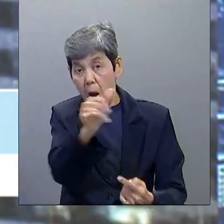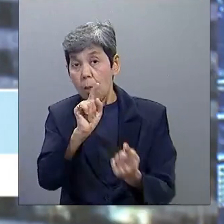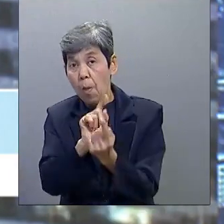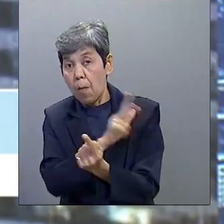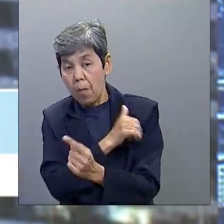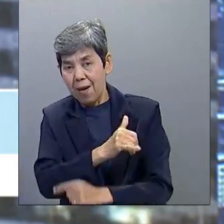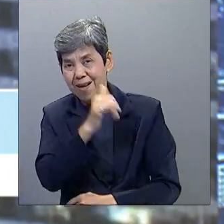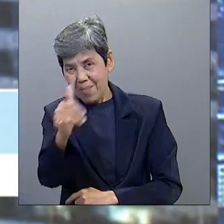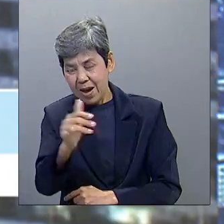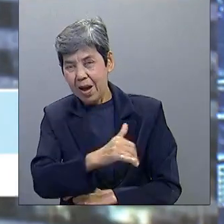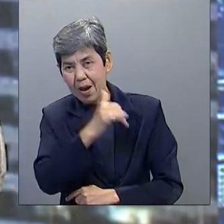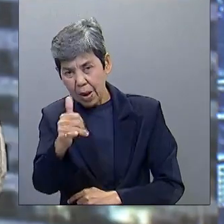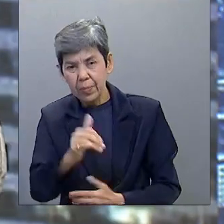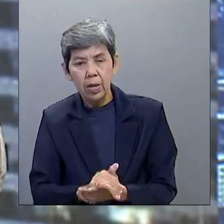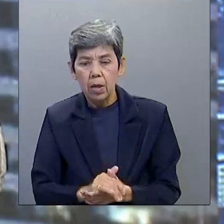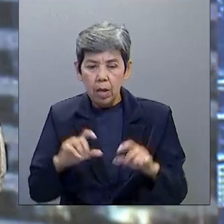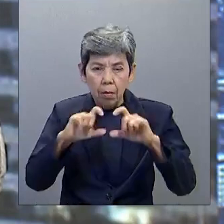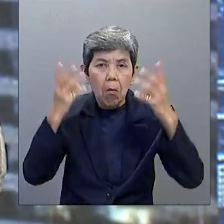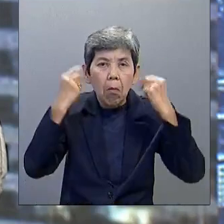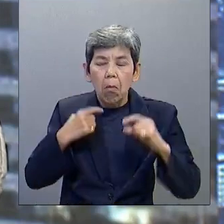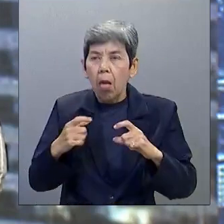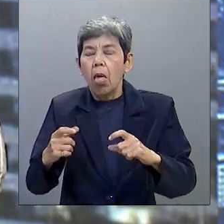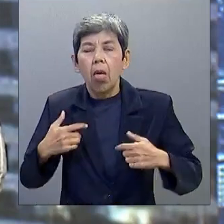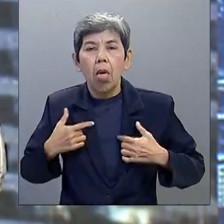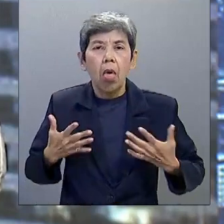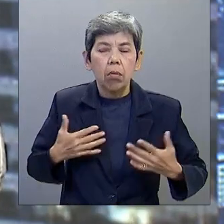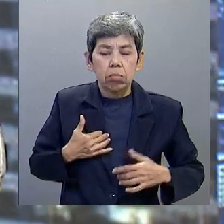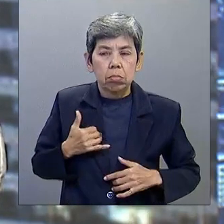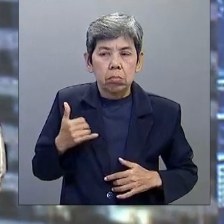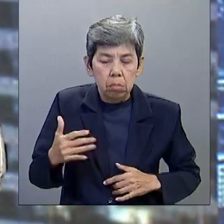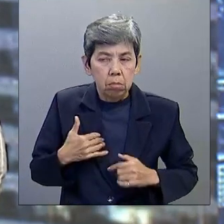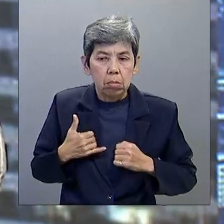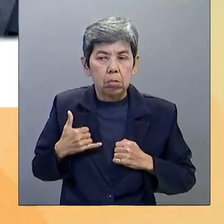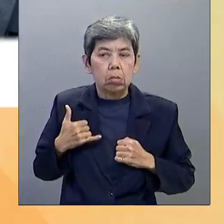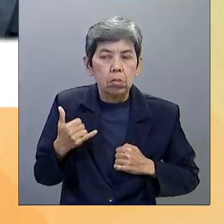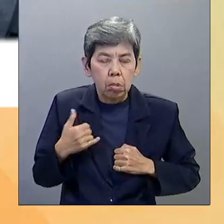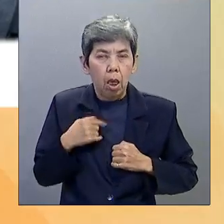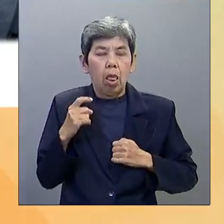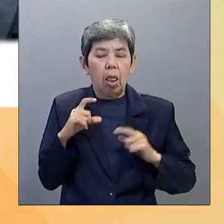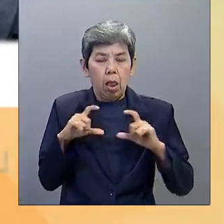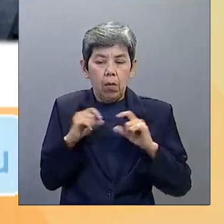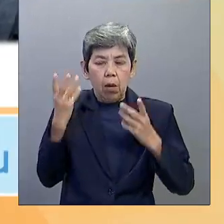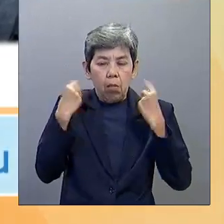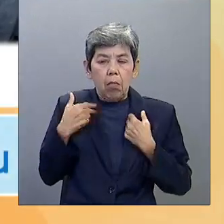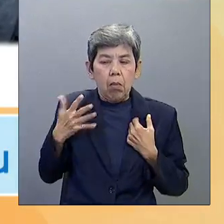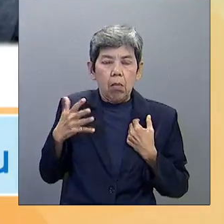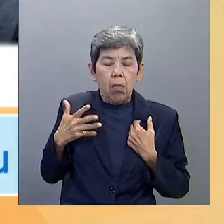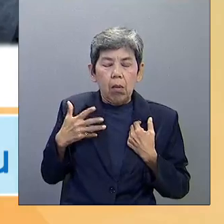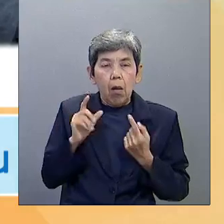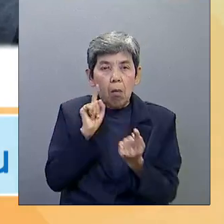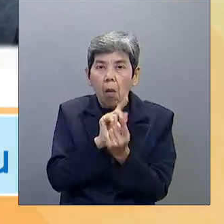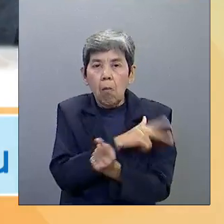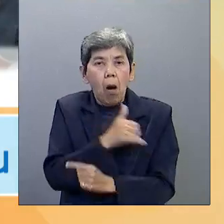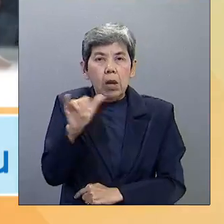พราะว่าไปแล้วอ่ะไม่มีบาดไม่กล้าเหมือนแบบด่านแรกอ ่ะ แค่ยังไม่ได้พบหมอหรอกแต่ว่า